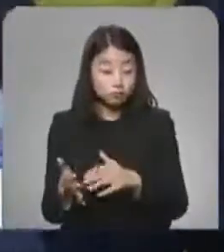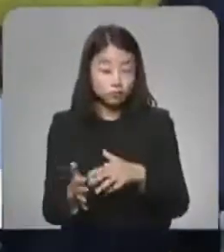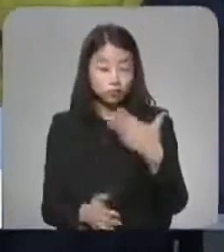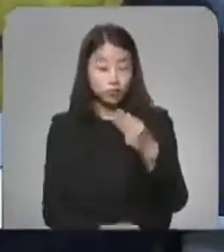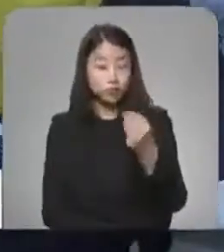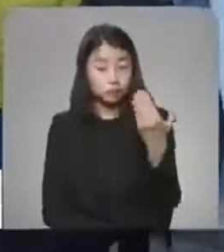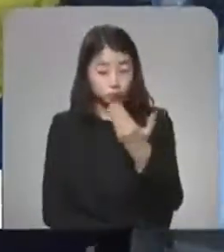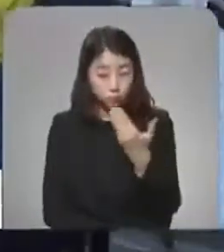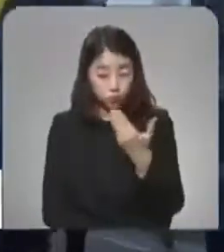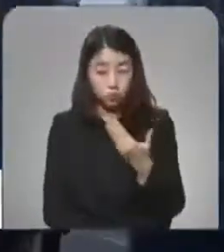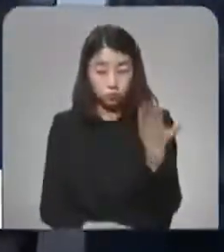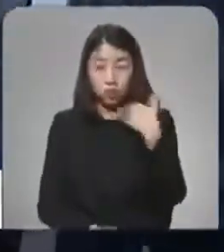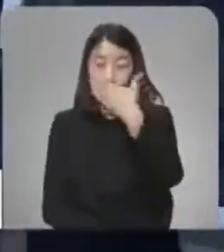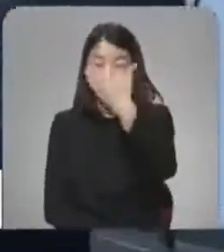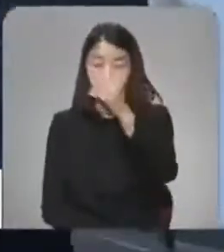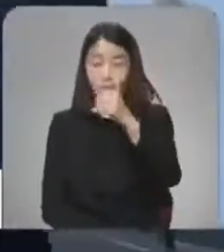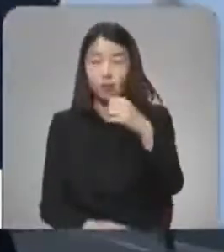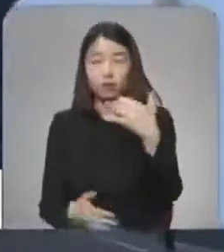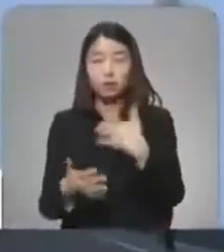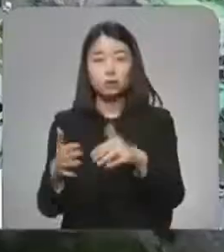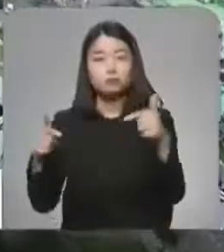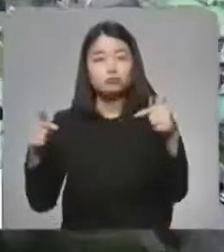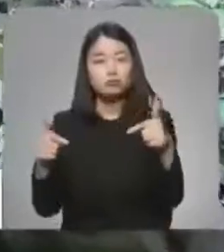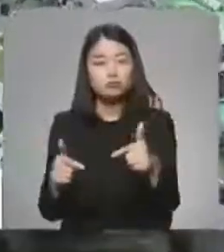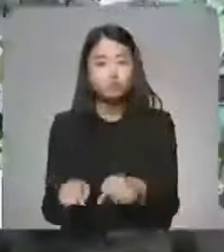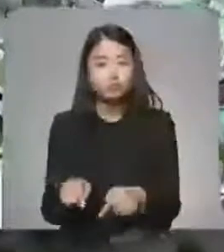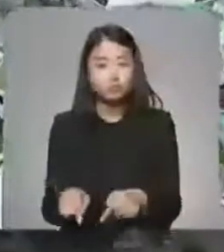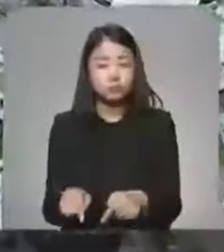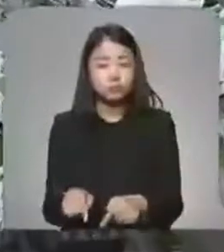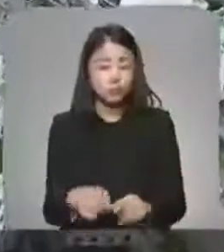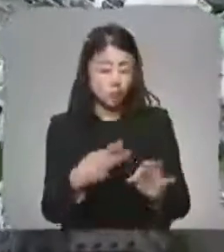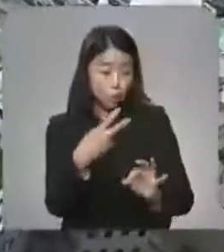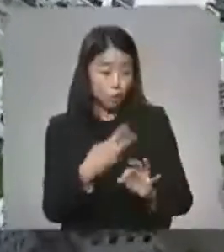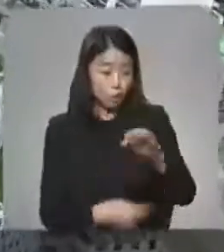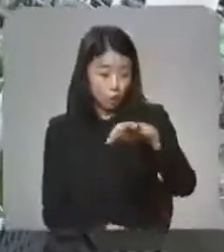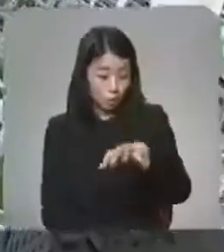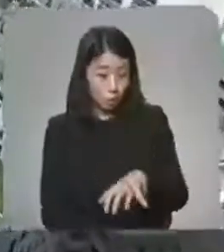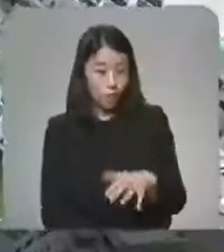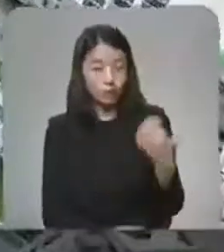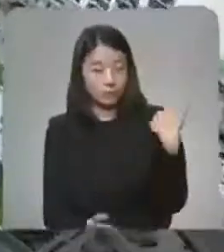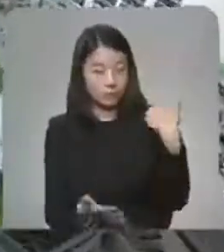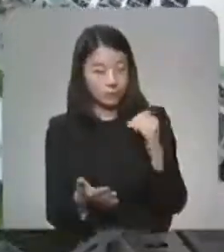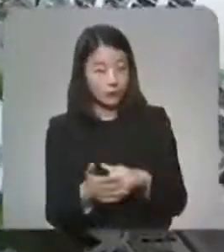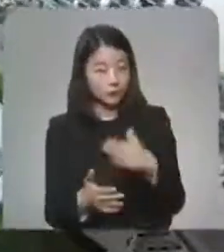명으로 9만 명 선도 무너졌습니다. 동해안 항구 공업도시로서의